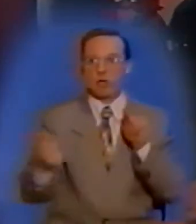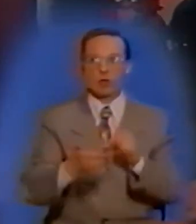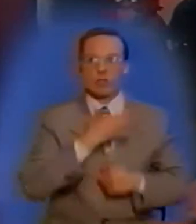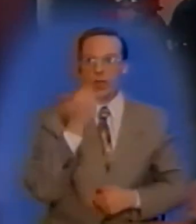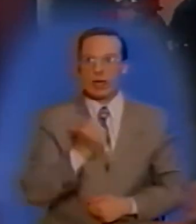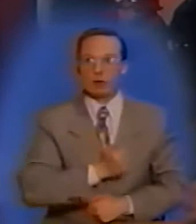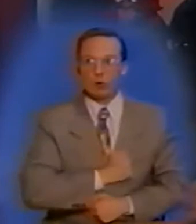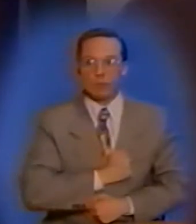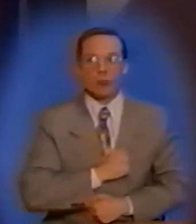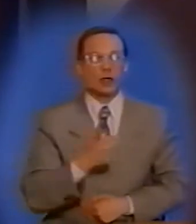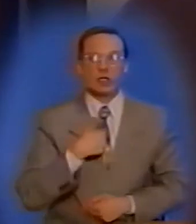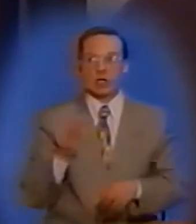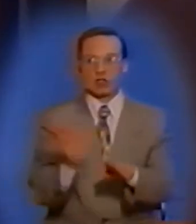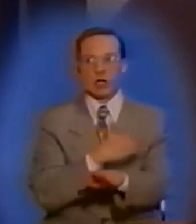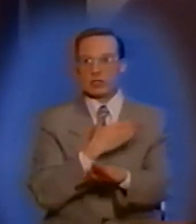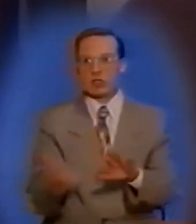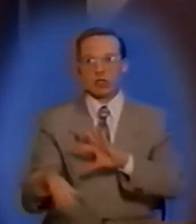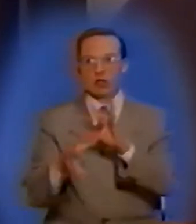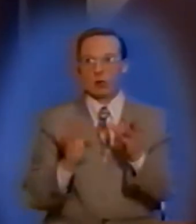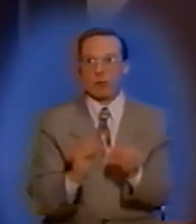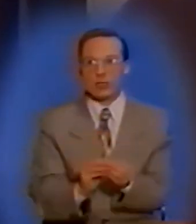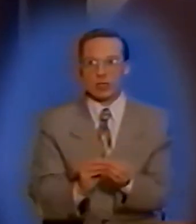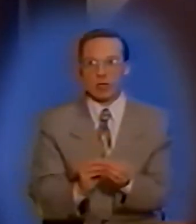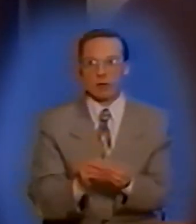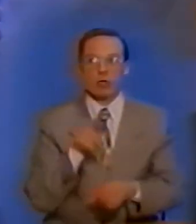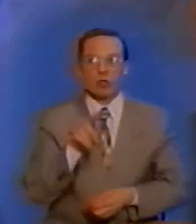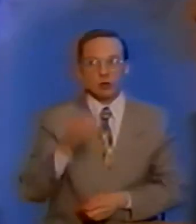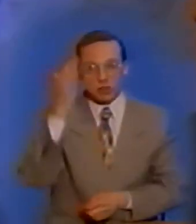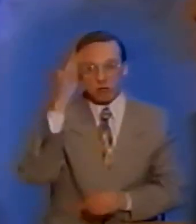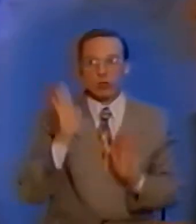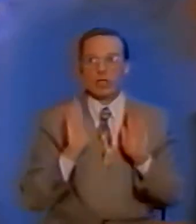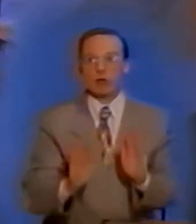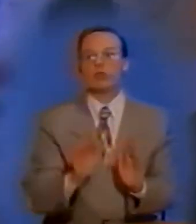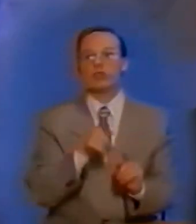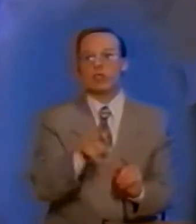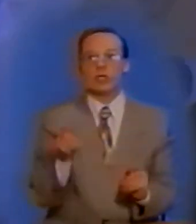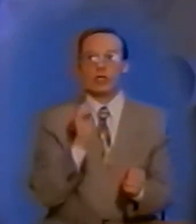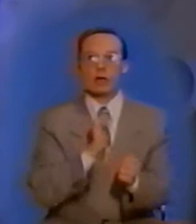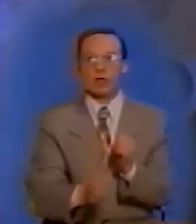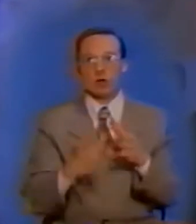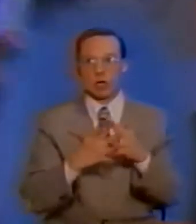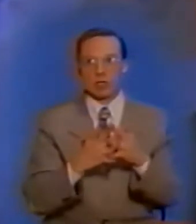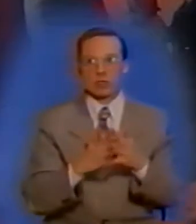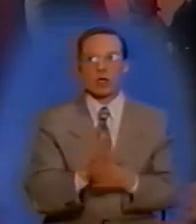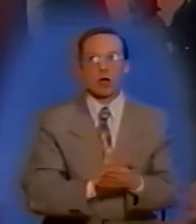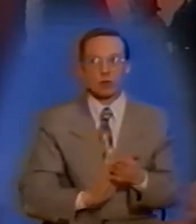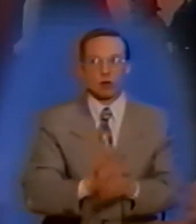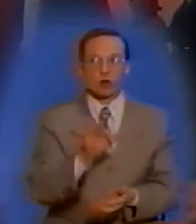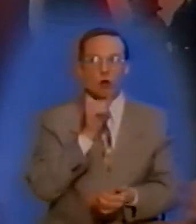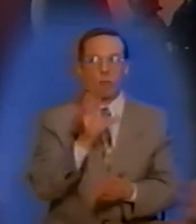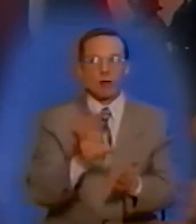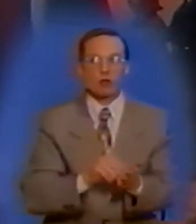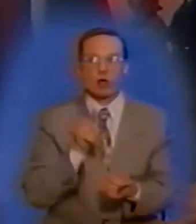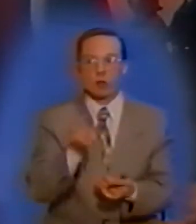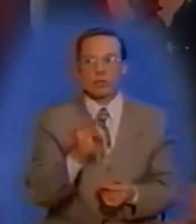ir aš neskirstu apskritai. Jūs galvojate, kad tai tiesiog kiekvieno reikalas? Absoliučiai. O pavyzdžiui, ar jums